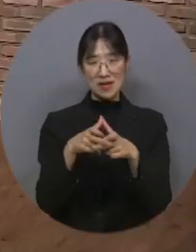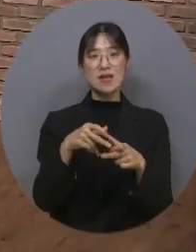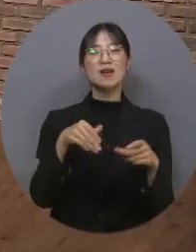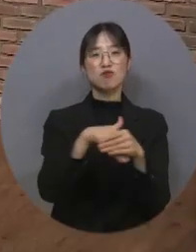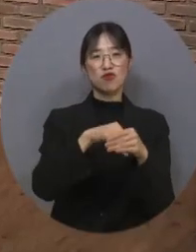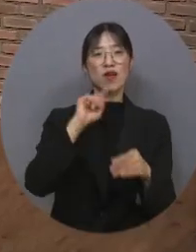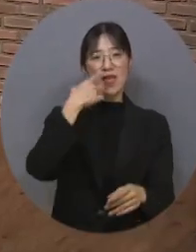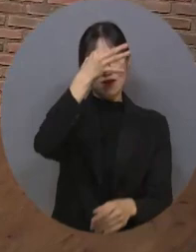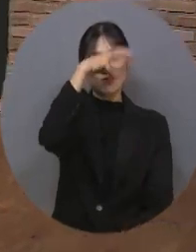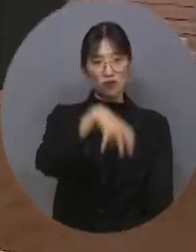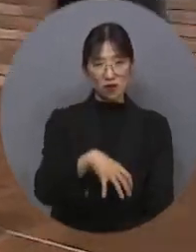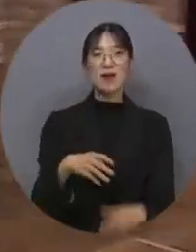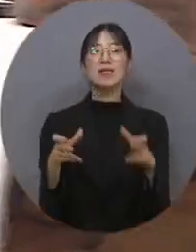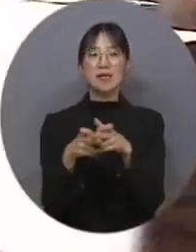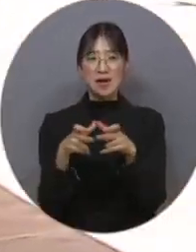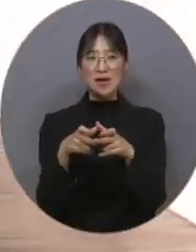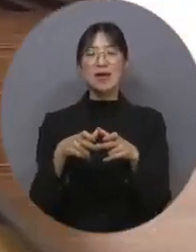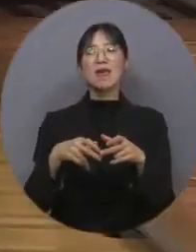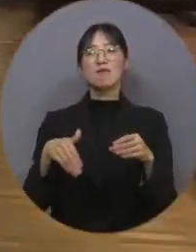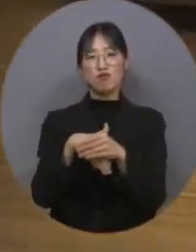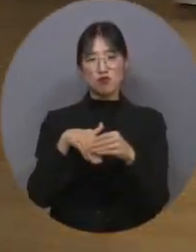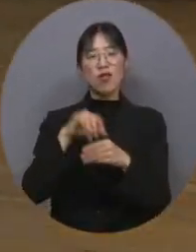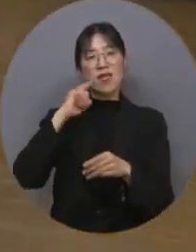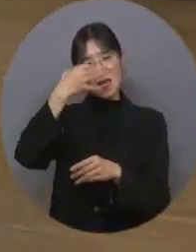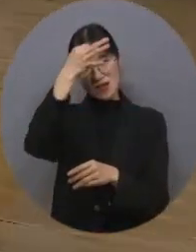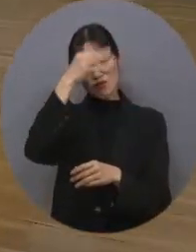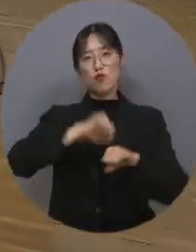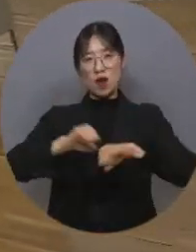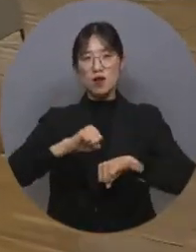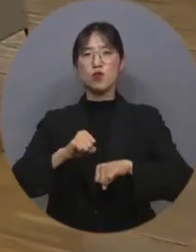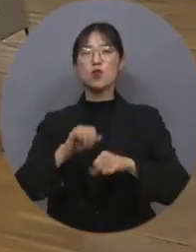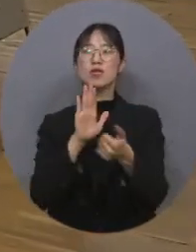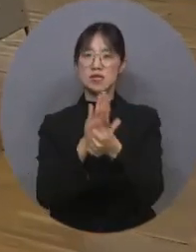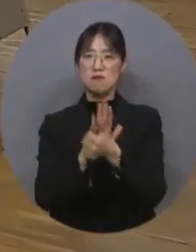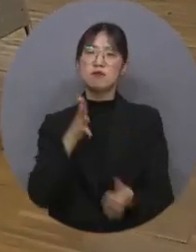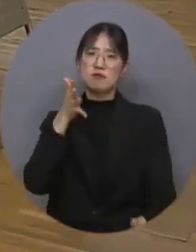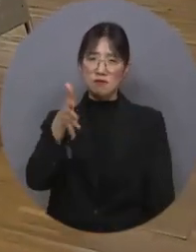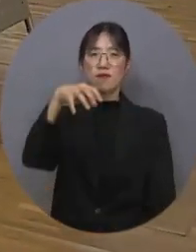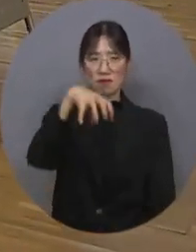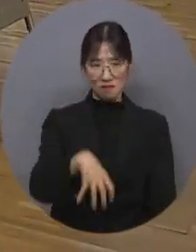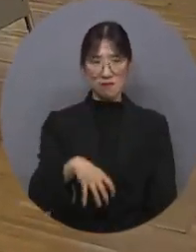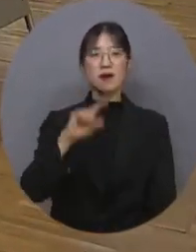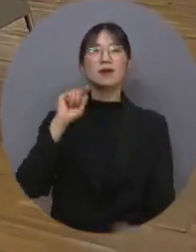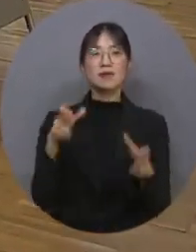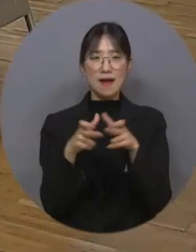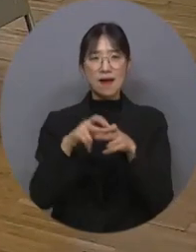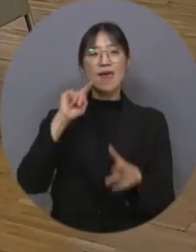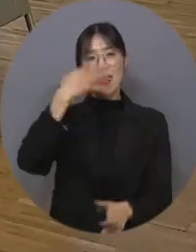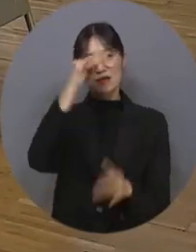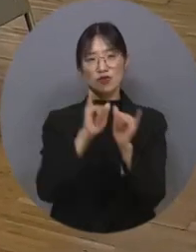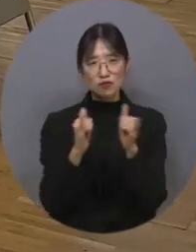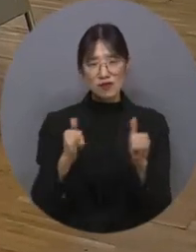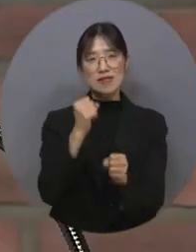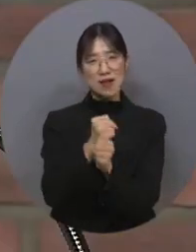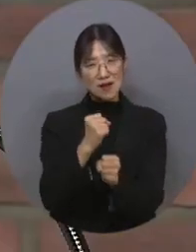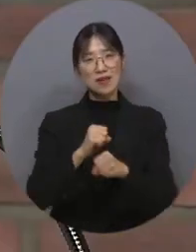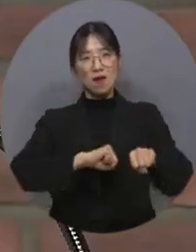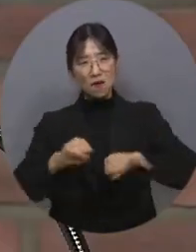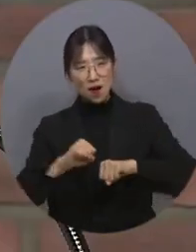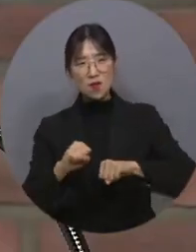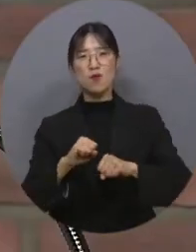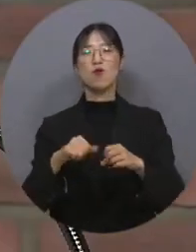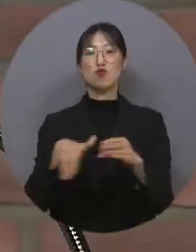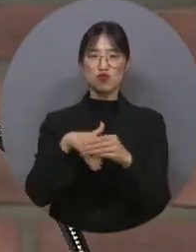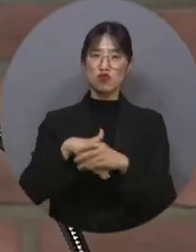한국장애인문화예술원은 장애인문화예술활동 지원 업무 전담기관으로 장애예술인의 창작활동과 지원, 문화향유기회 확대